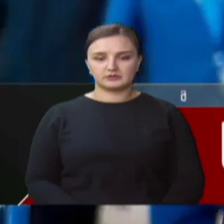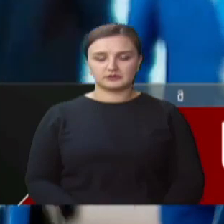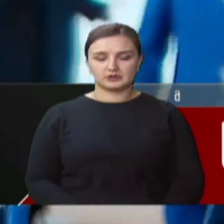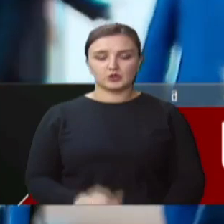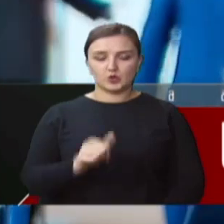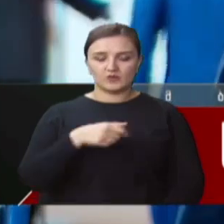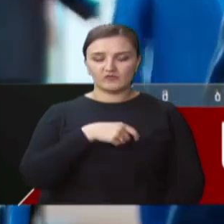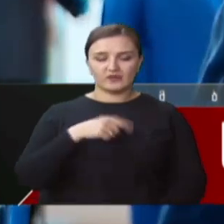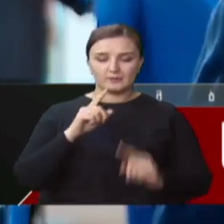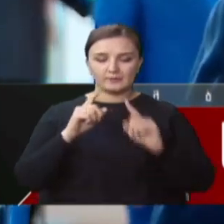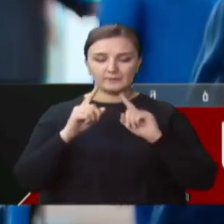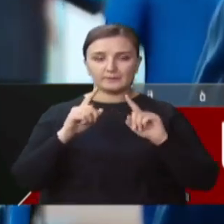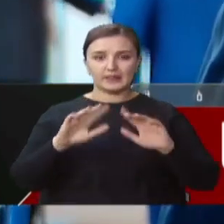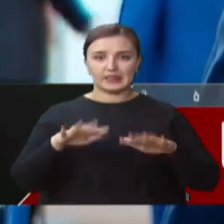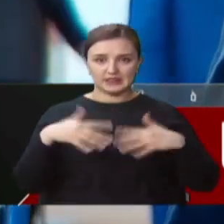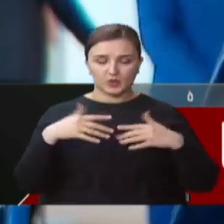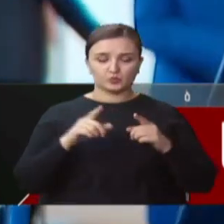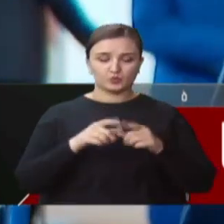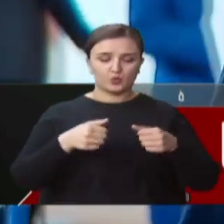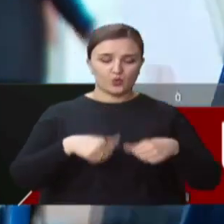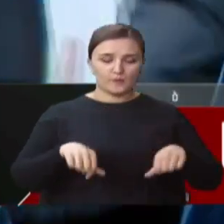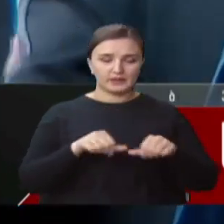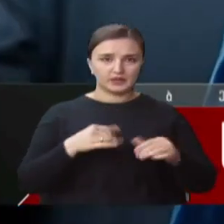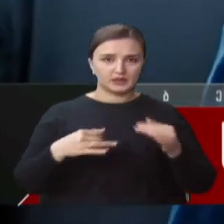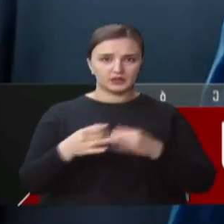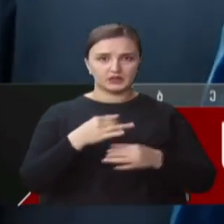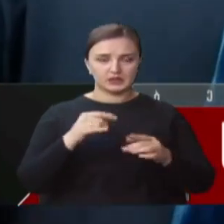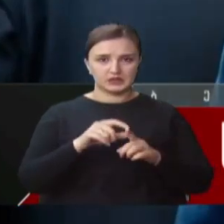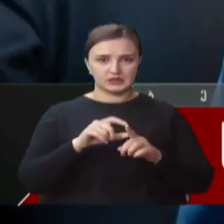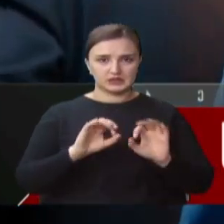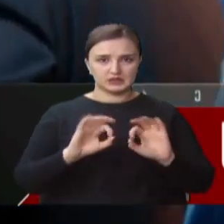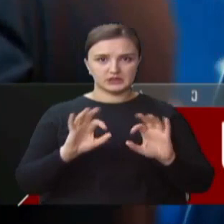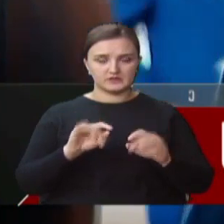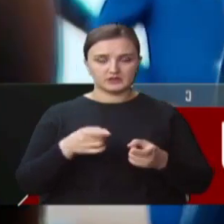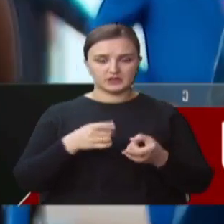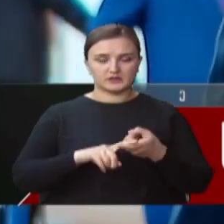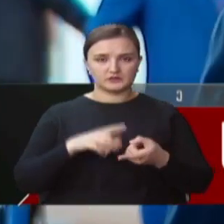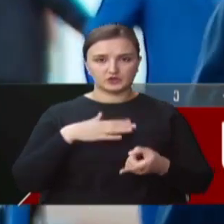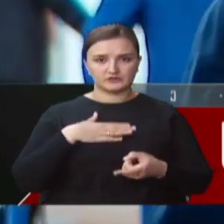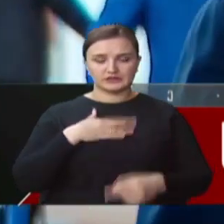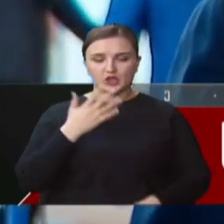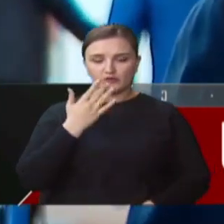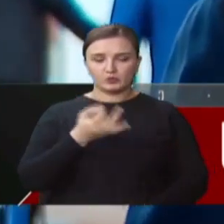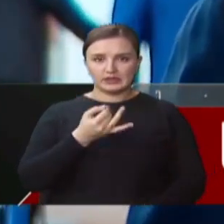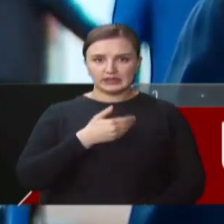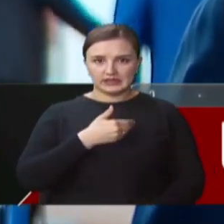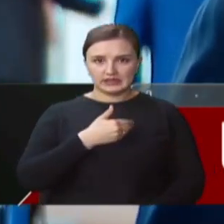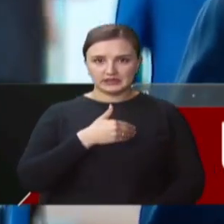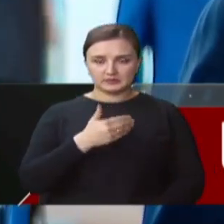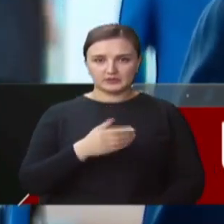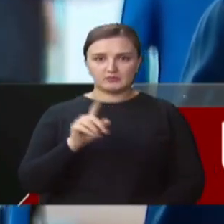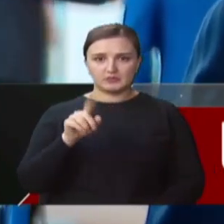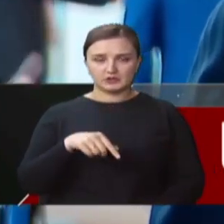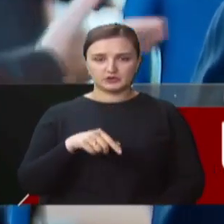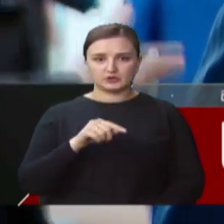პლენარულ ფორმატში, ასევე საკომიტეტო ფორმატში გაჟღერდება ის გზავნილები, რომლებიც დაკავშირებულია ჩვენს ეროვნულ ინტერესებთან, ჩვენს ეროვნულ ინტერესებთან, მათ